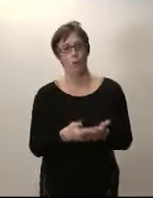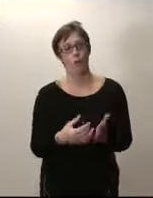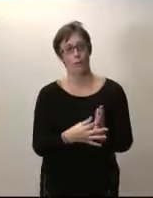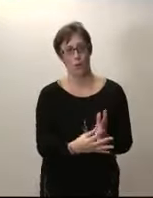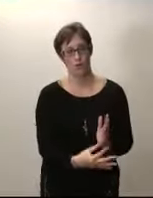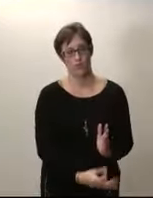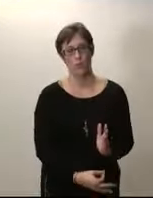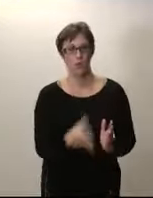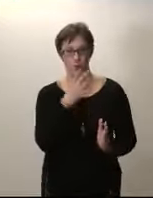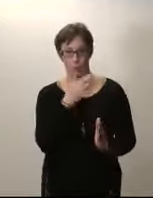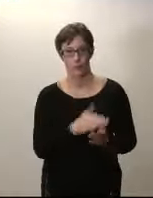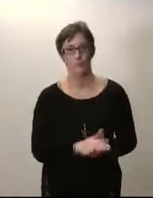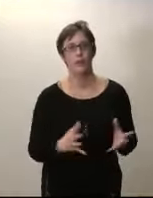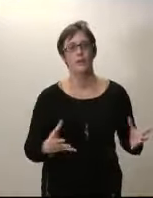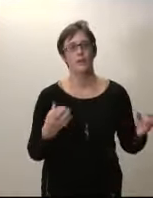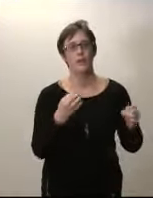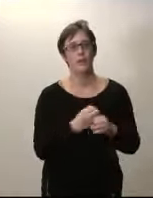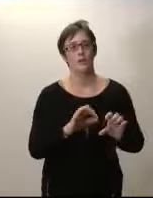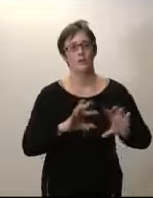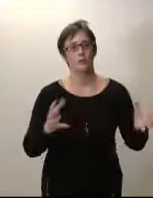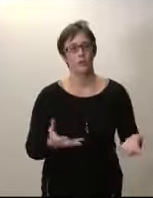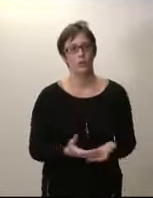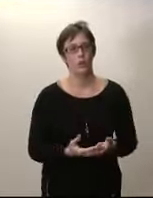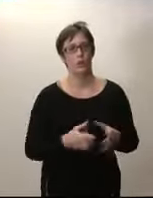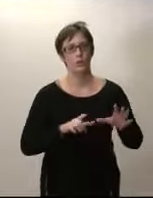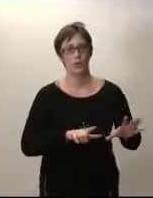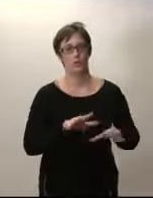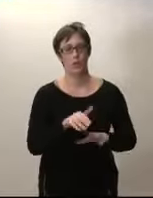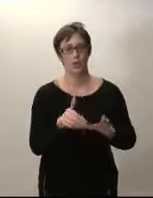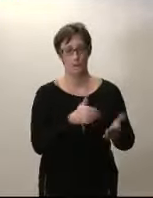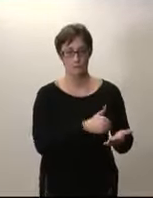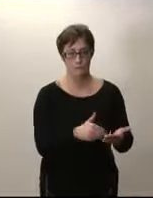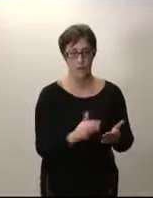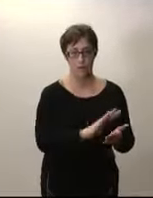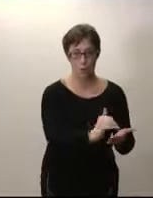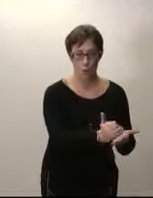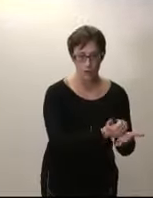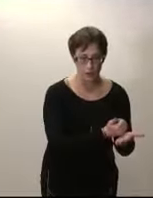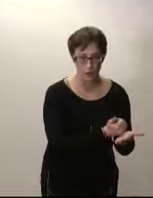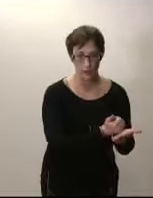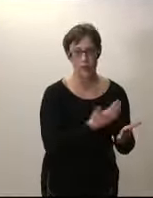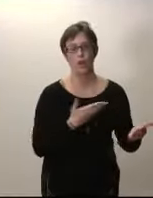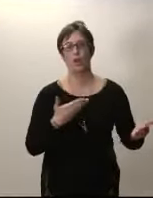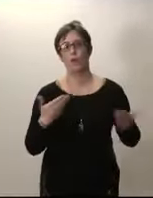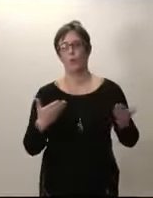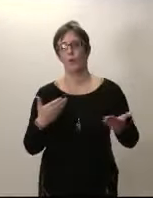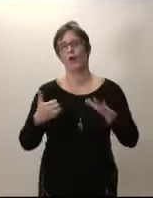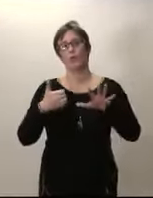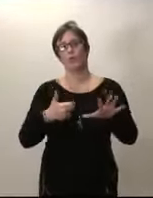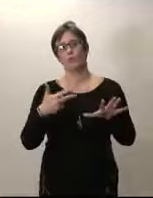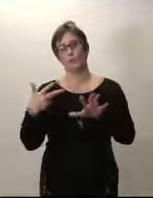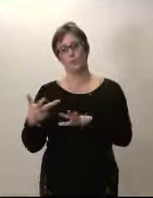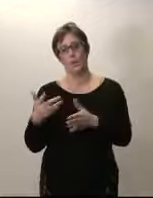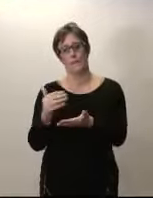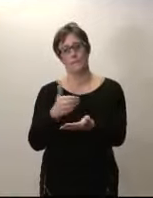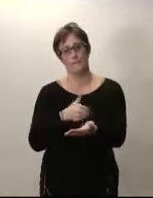total de 75 millions de recettes comparé aux 68 millions de dépenses, d'où